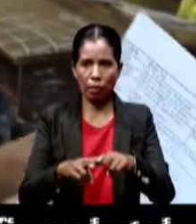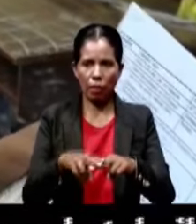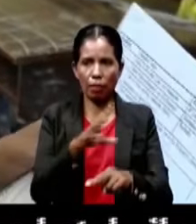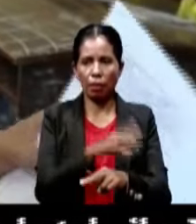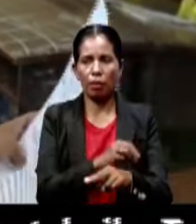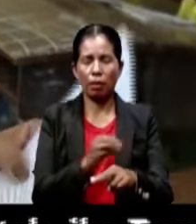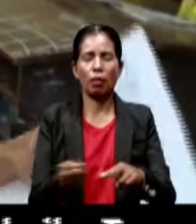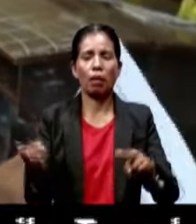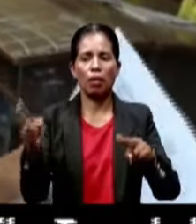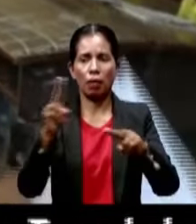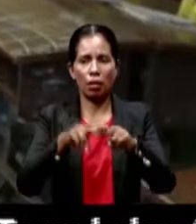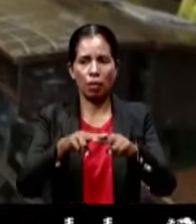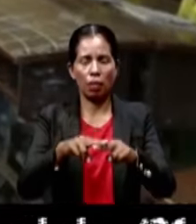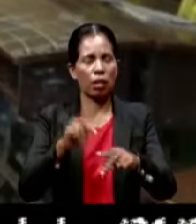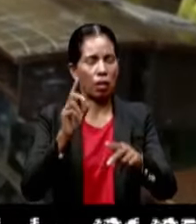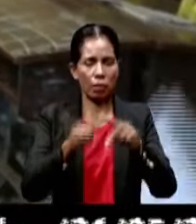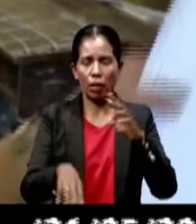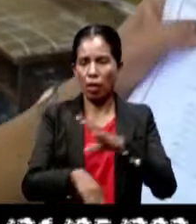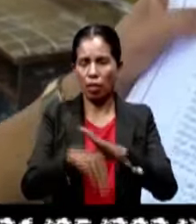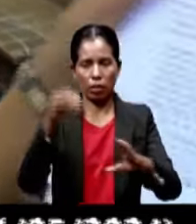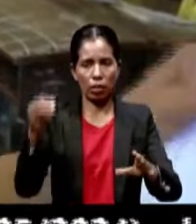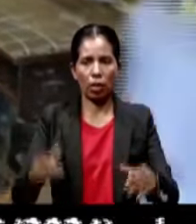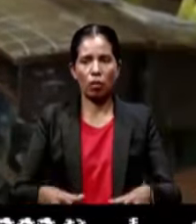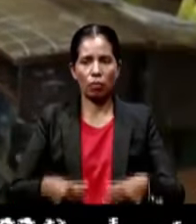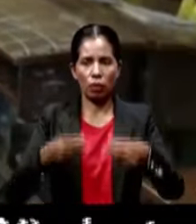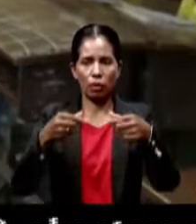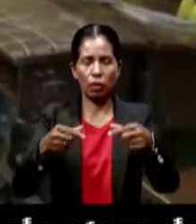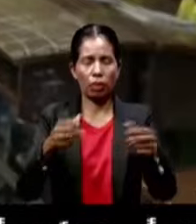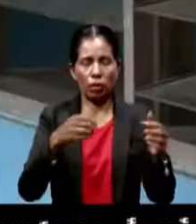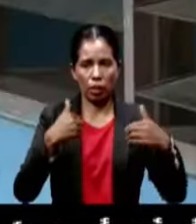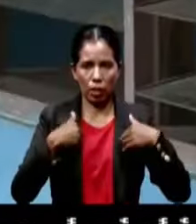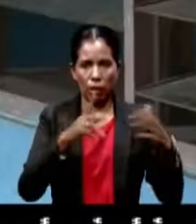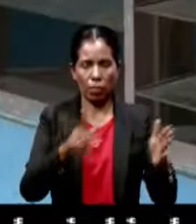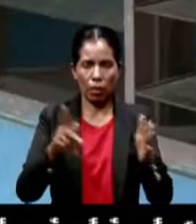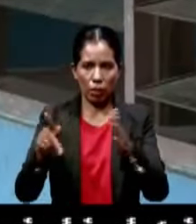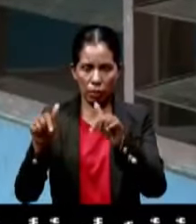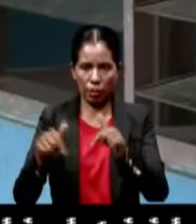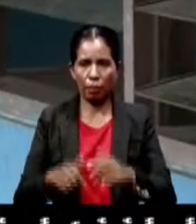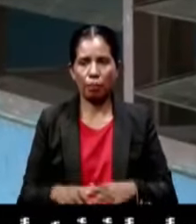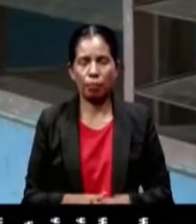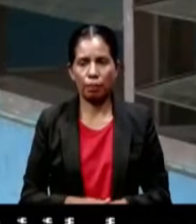aumenta tan ba La belle hasai la belle menta. Fo buat nebe mak ia plano ne lara.